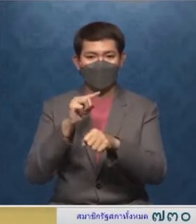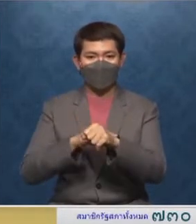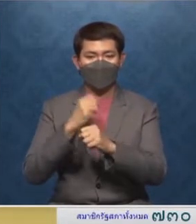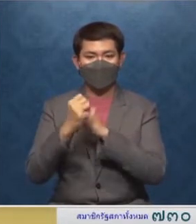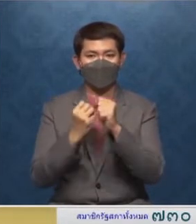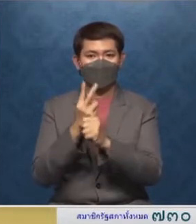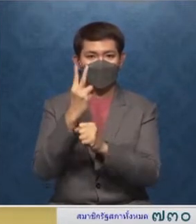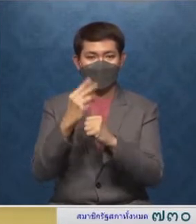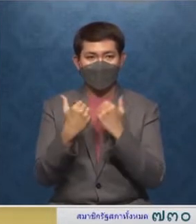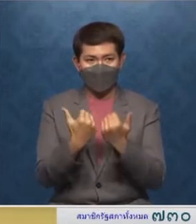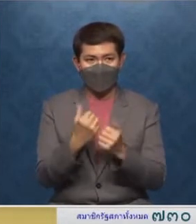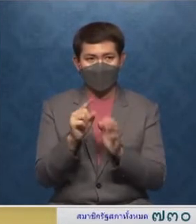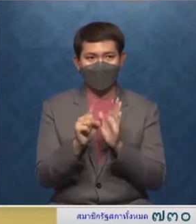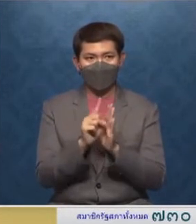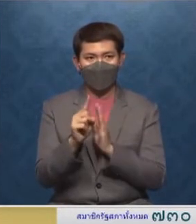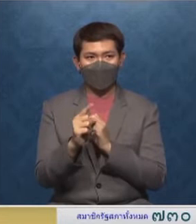งปีนี้เป็นปีที่